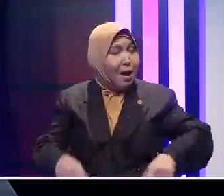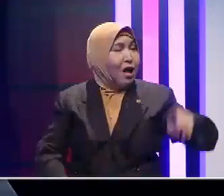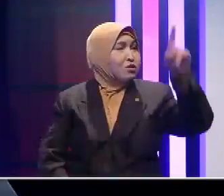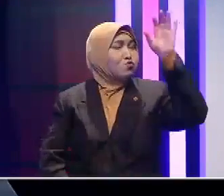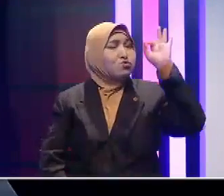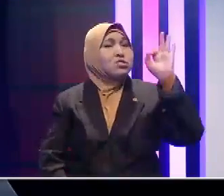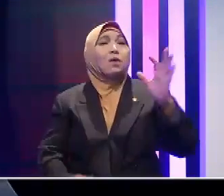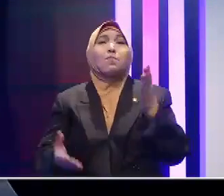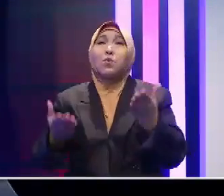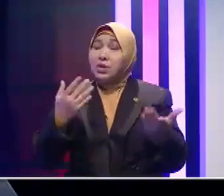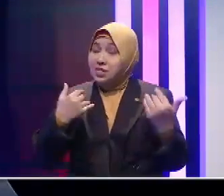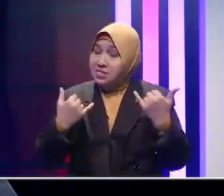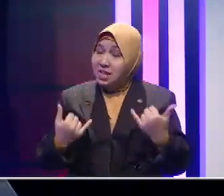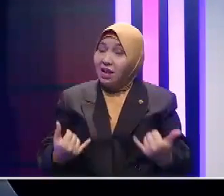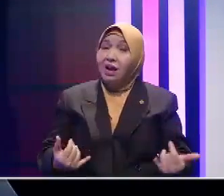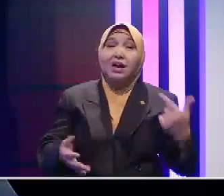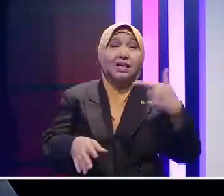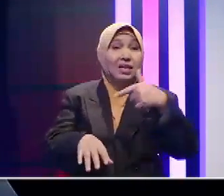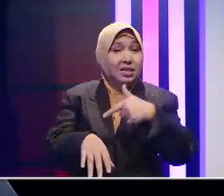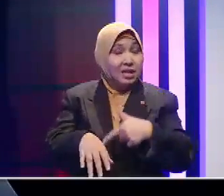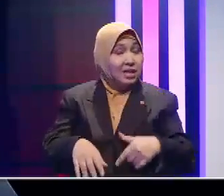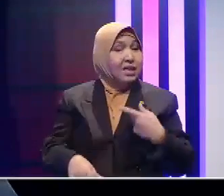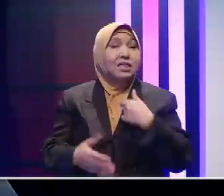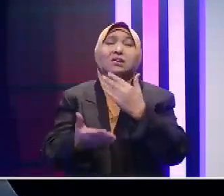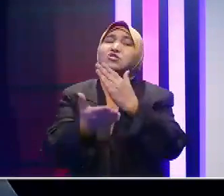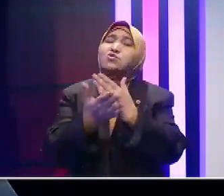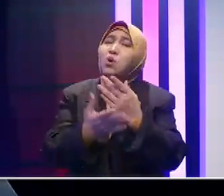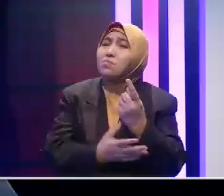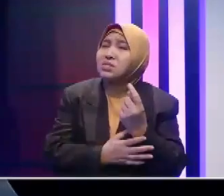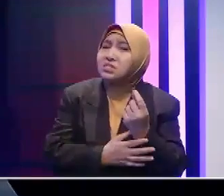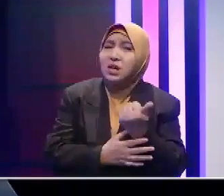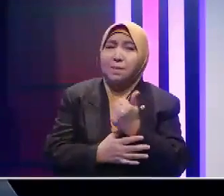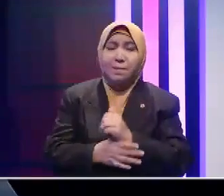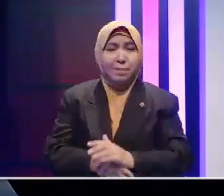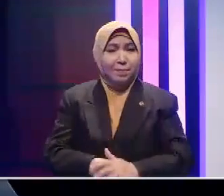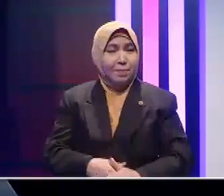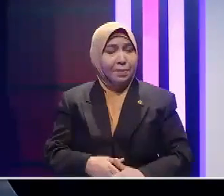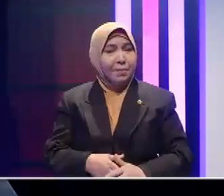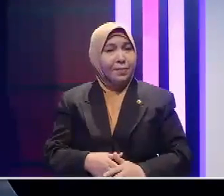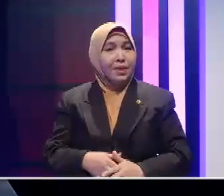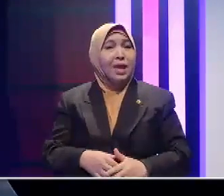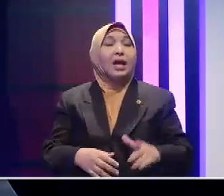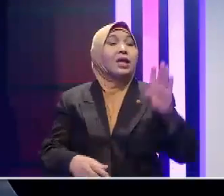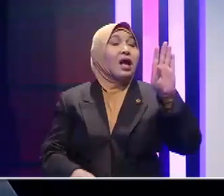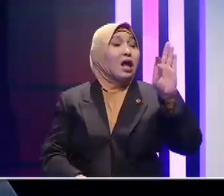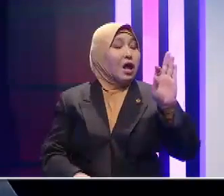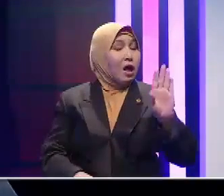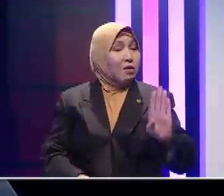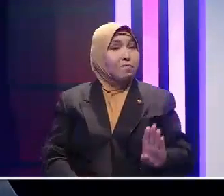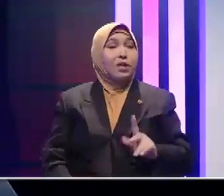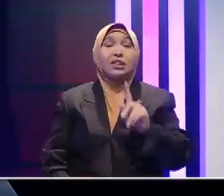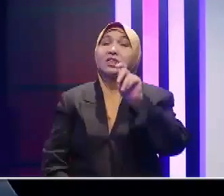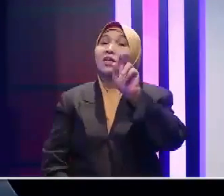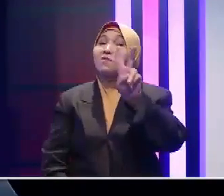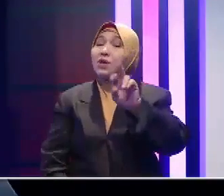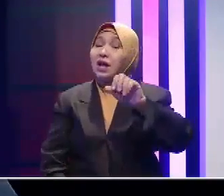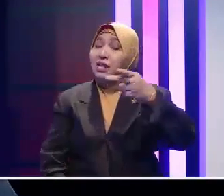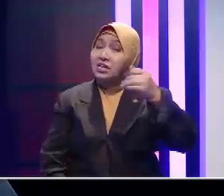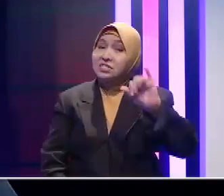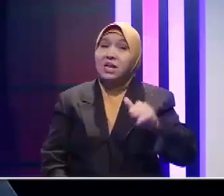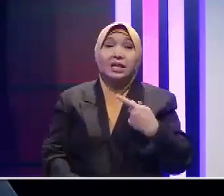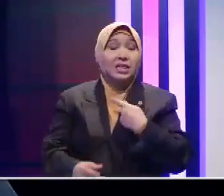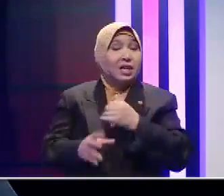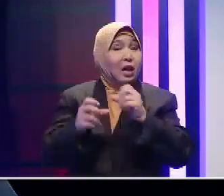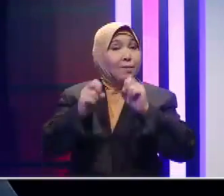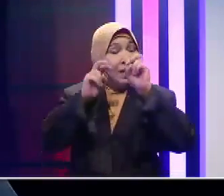Tapi mungkin di saat ini kita singgah sekejap ke FB TV Al-Hijrah ataupun dapat